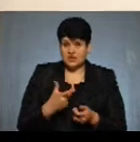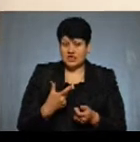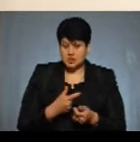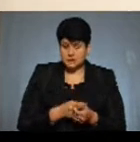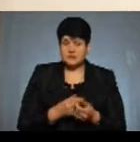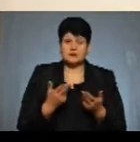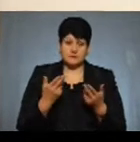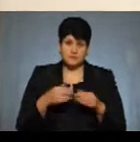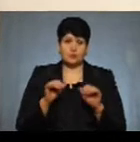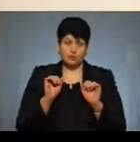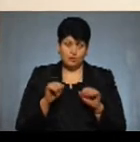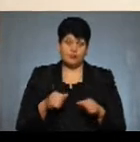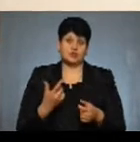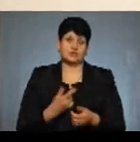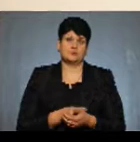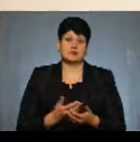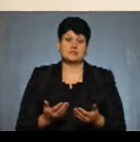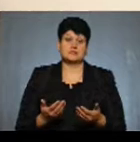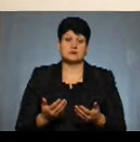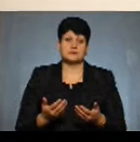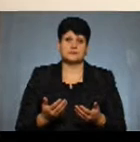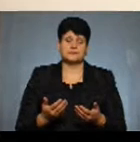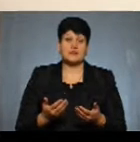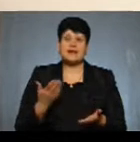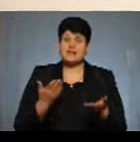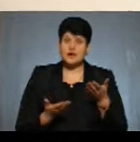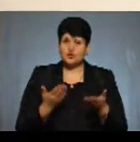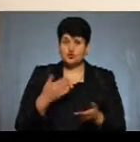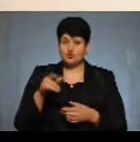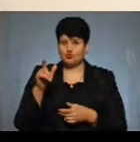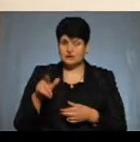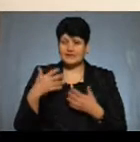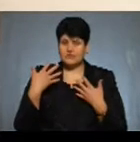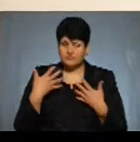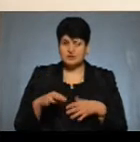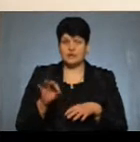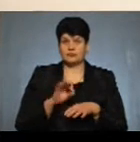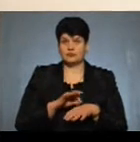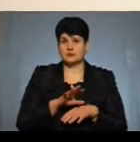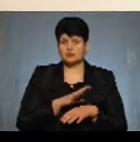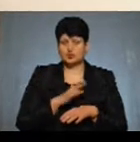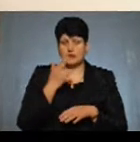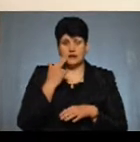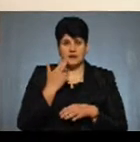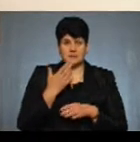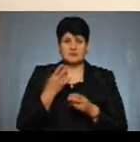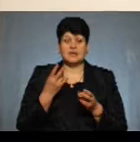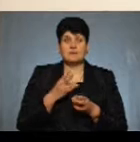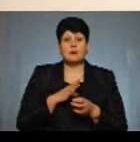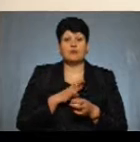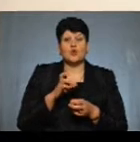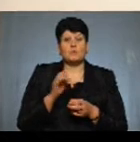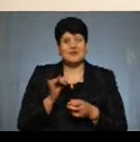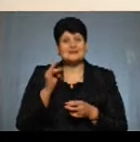щепитися, звичайно, вона може щепитися. Якщо людина вже перехворіла грипом, відповідно, бажано би